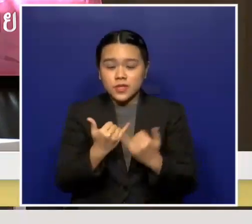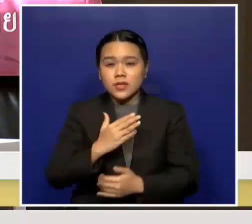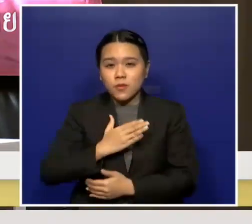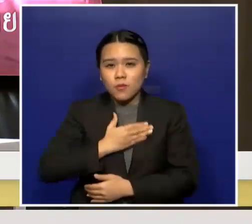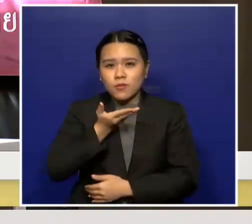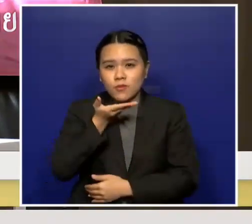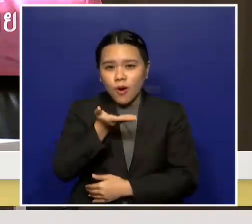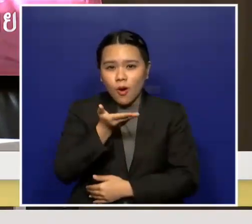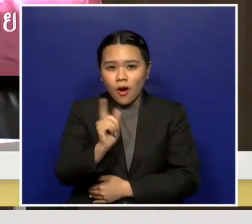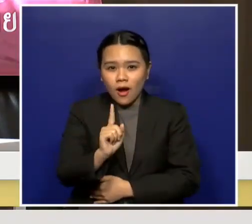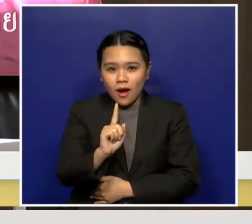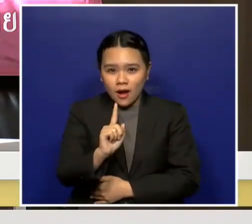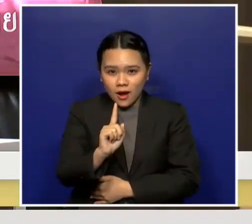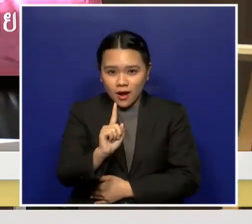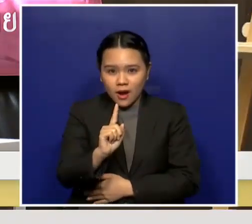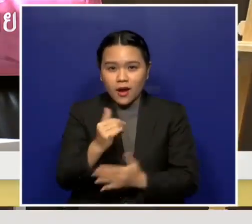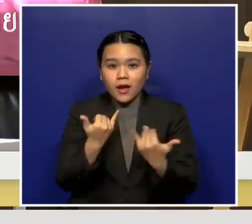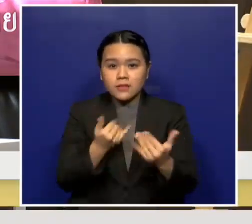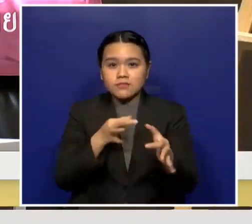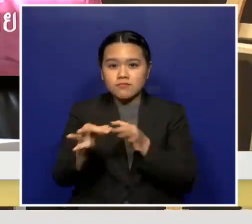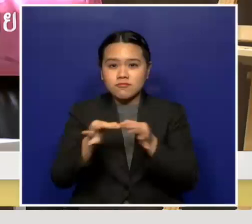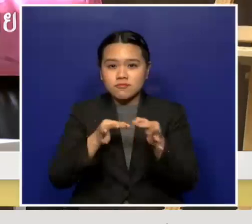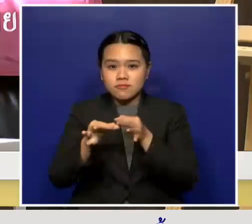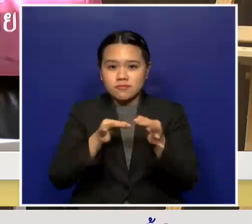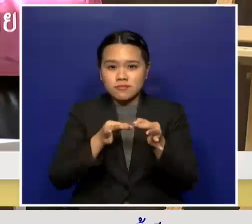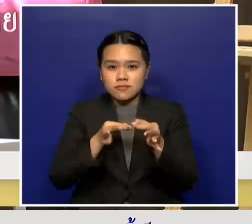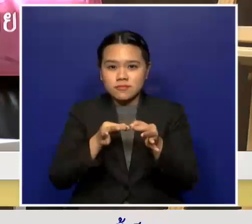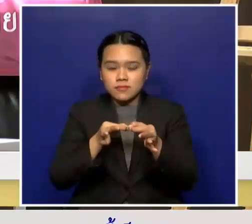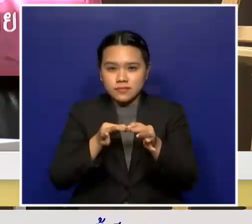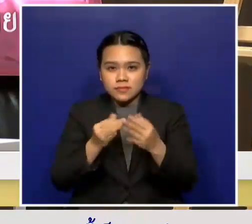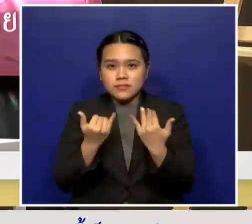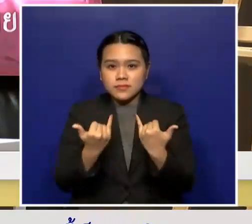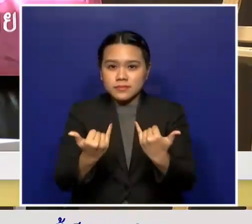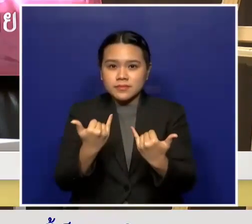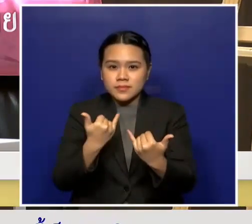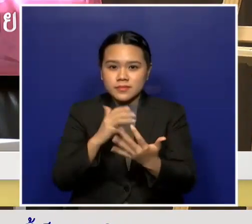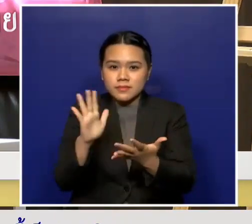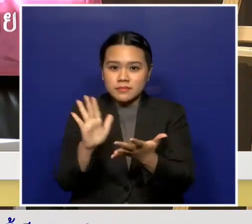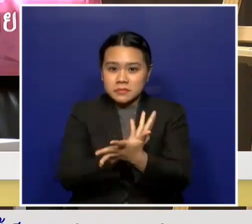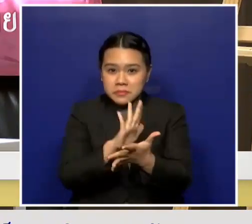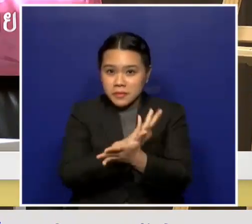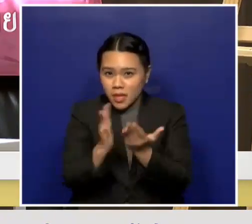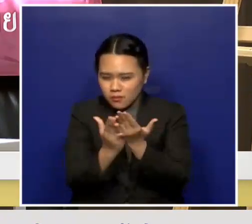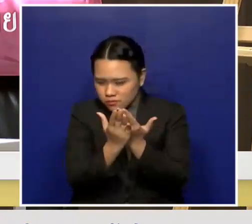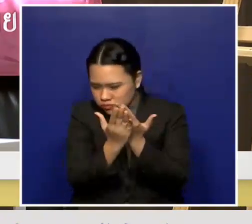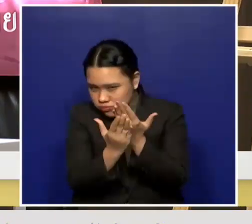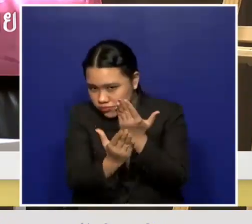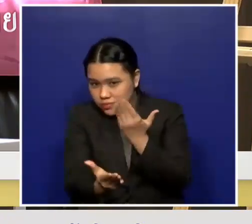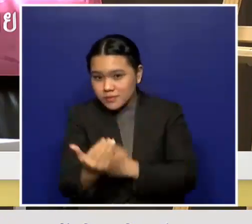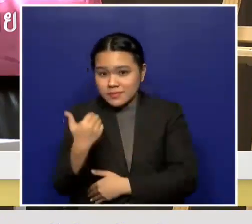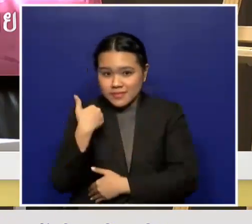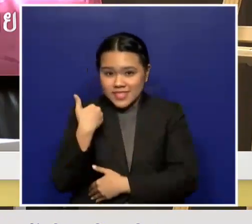ครับการอภิปรายครั้งนี้ผมมีใบเสร็จหลายใบเลยนะครับแล้วผมจ